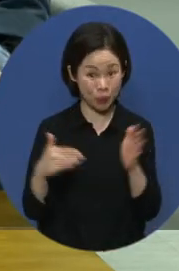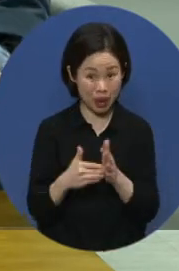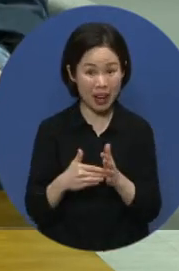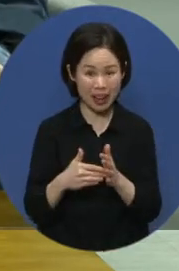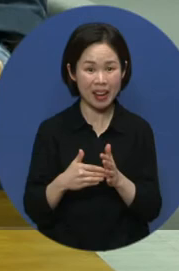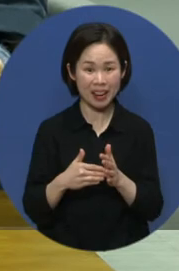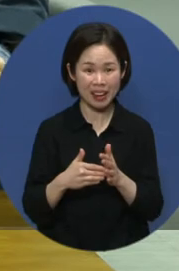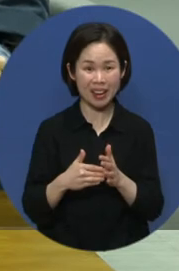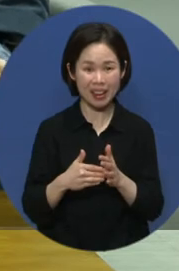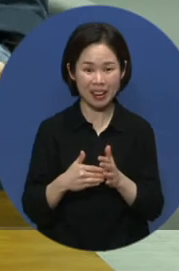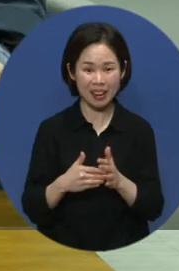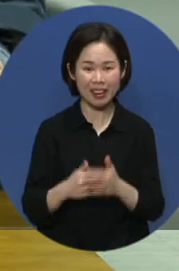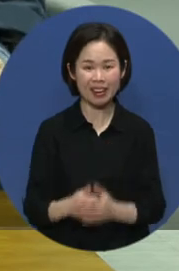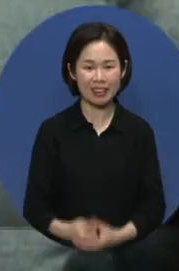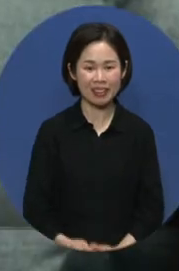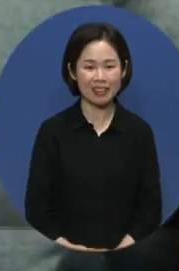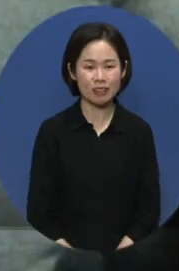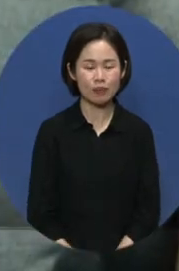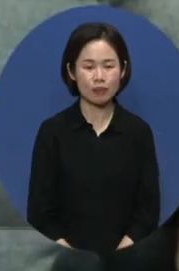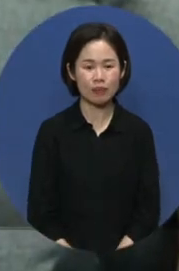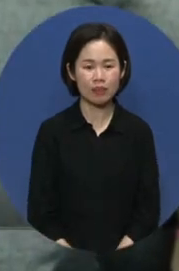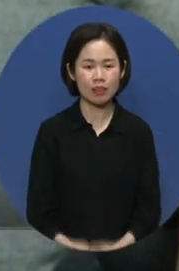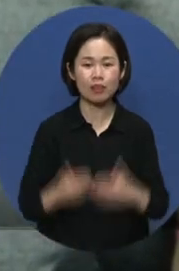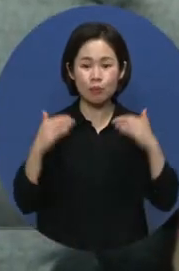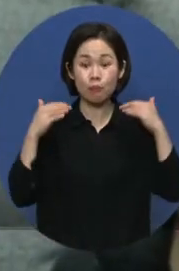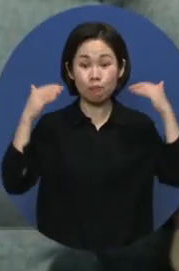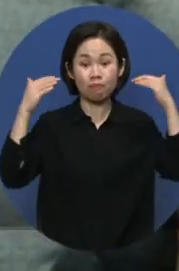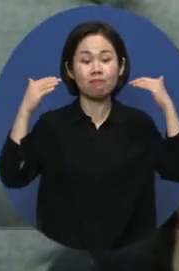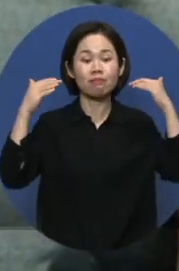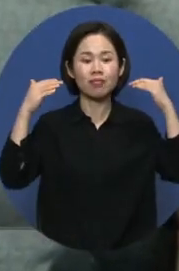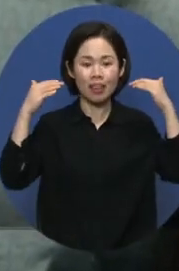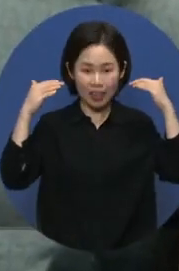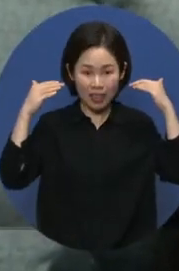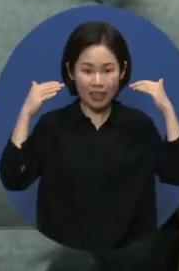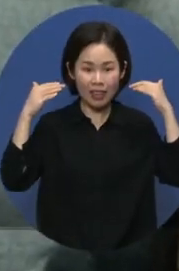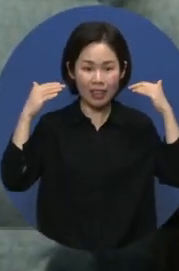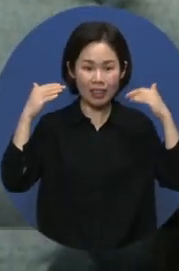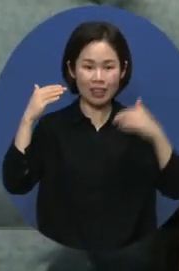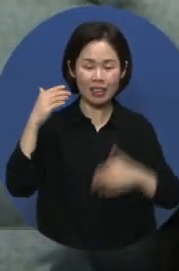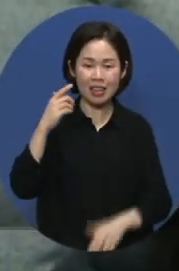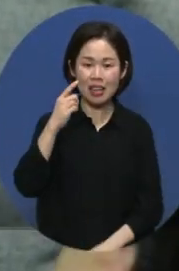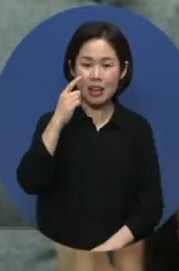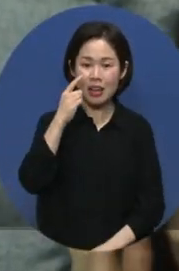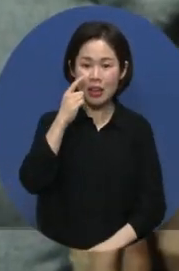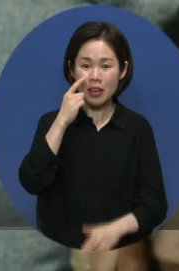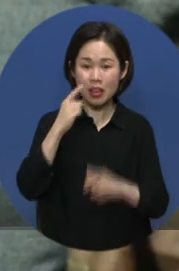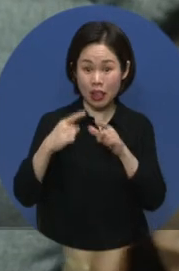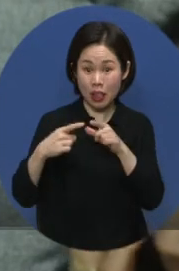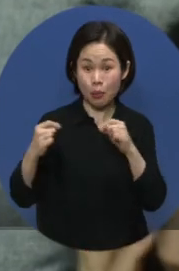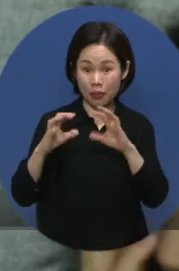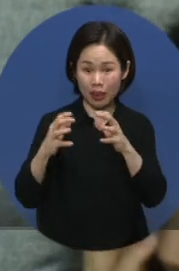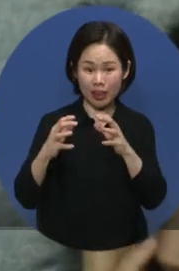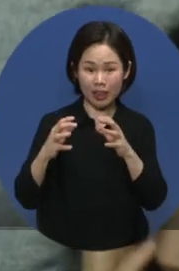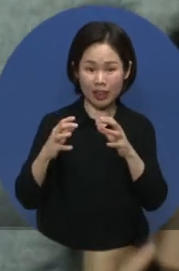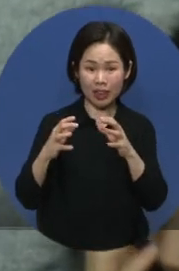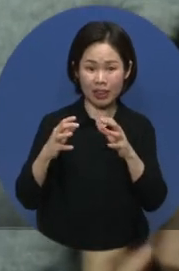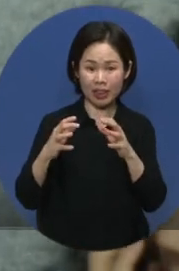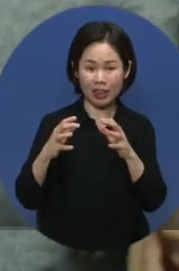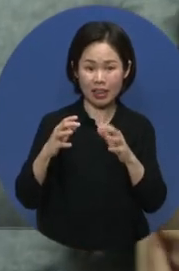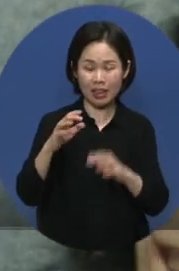보내는 경험을 하였고 그리고 성인이 되고 나서 일본으로